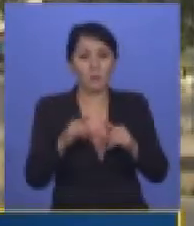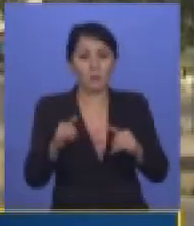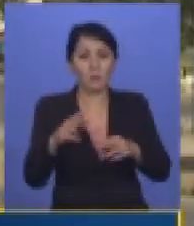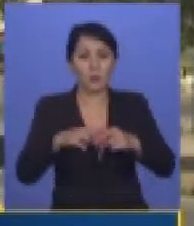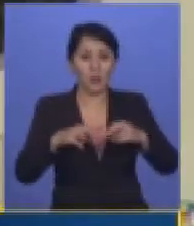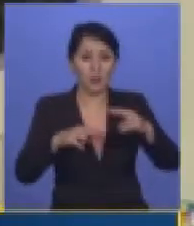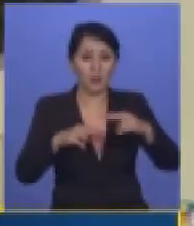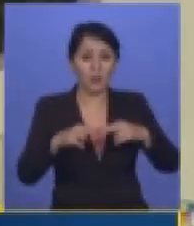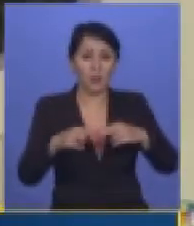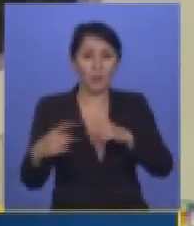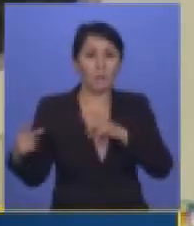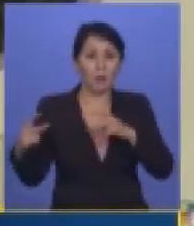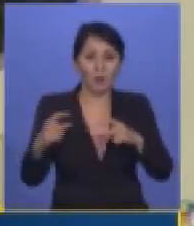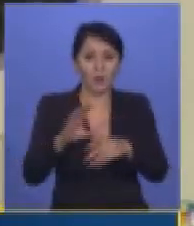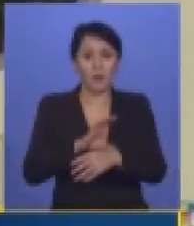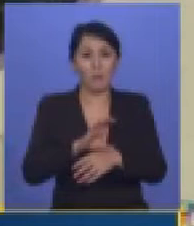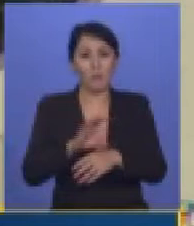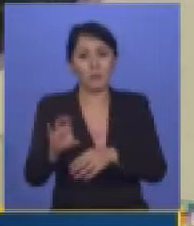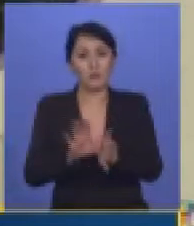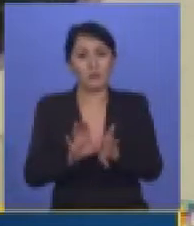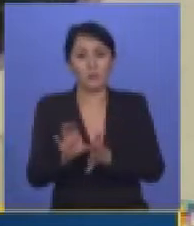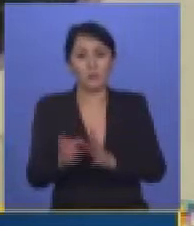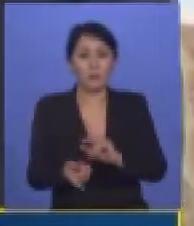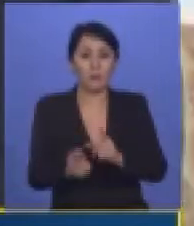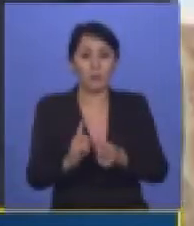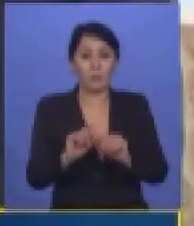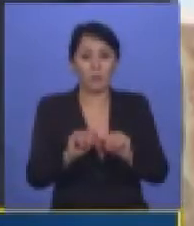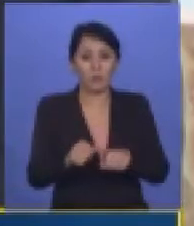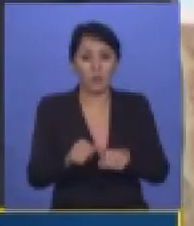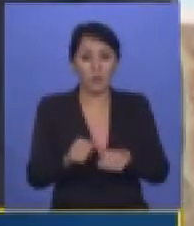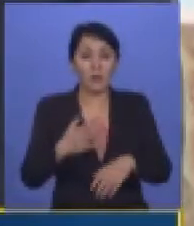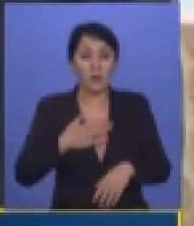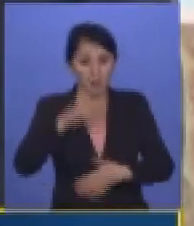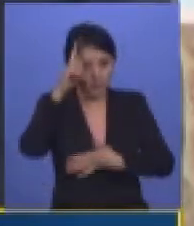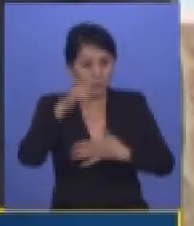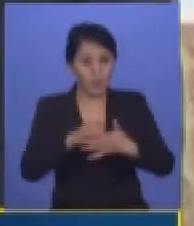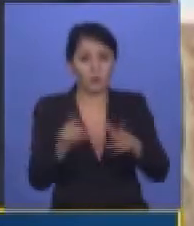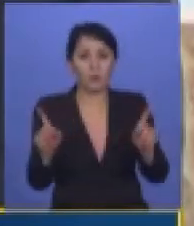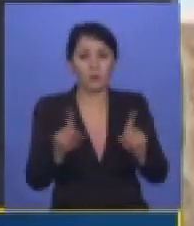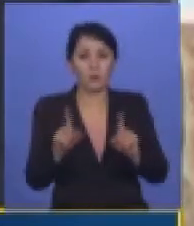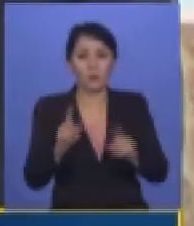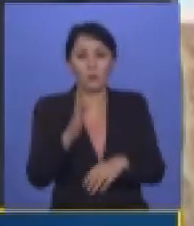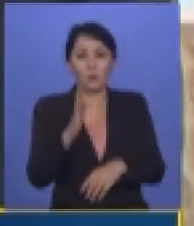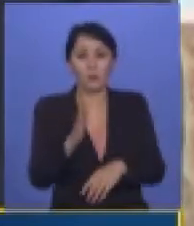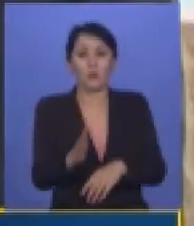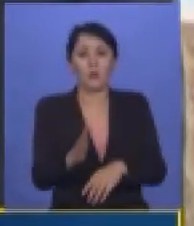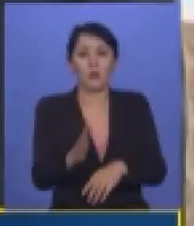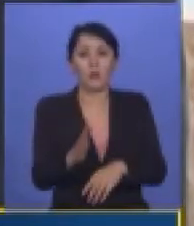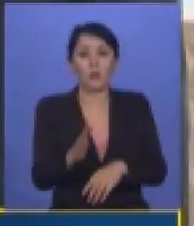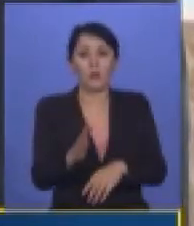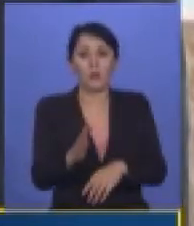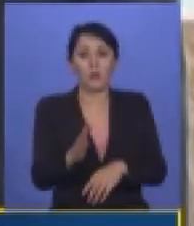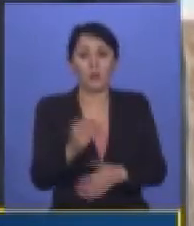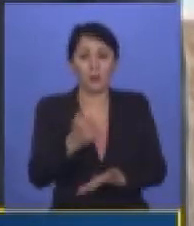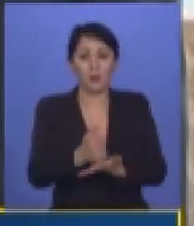құрылыс материалдары өндірісін арттырып, импортты алмастыруға болады. Я верю, что эта область будет одна из лучших. И